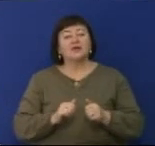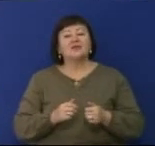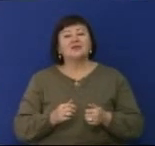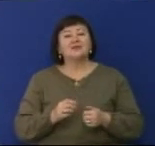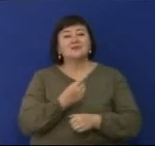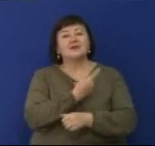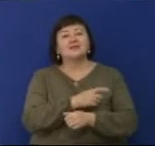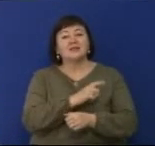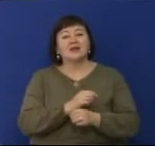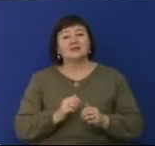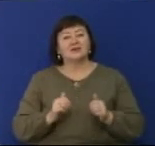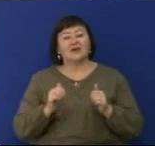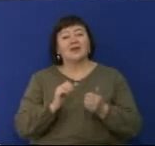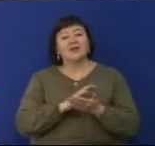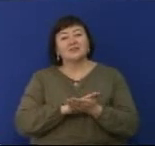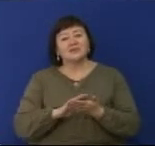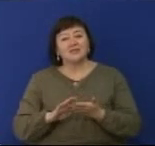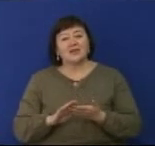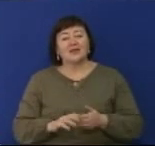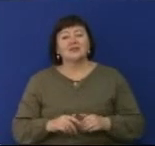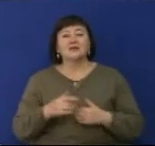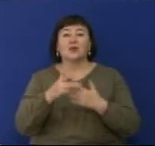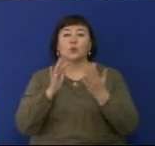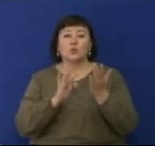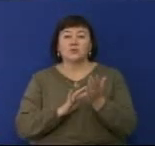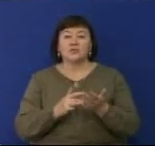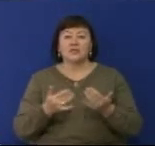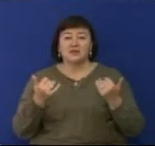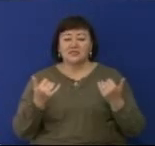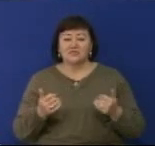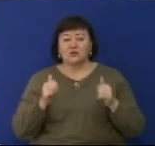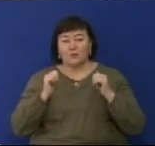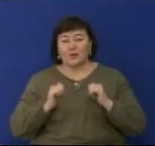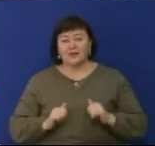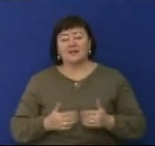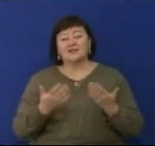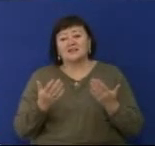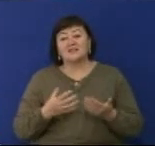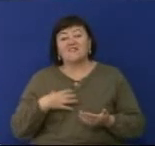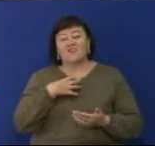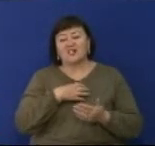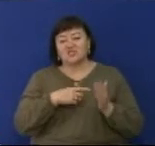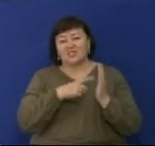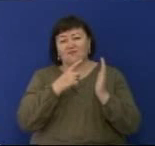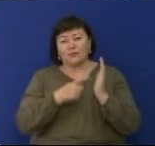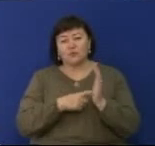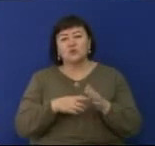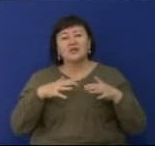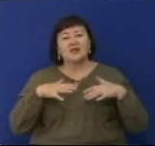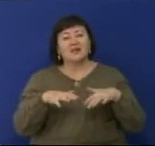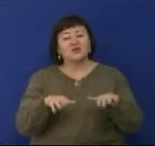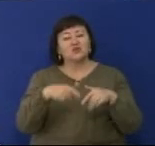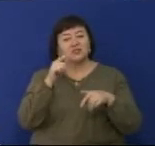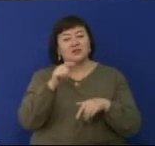города как отметил аким на сегодняшний день наведение чистоты и порядка в синей остается актуальной проблемой к решению которой